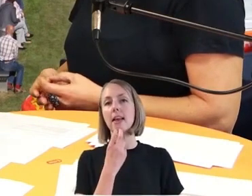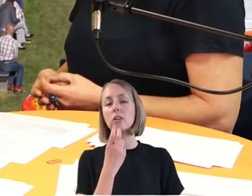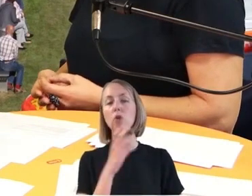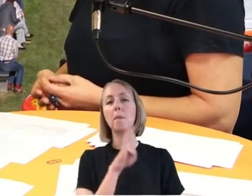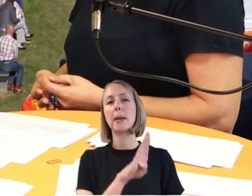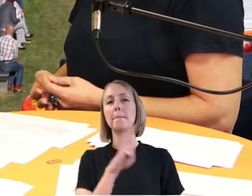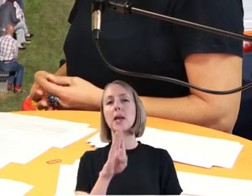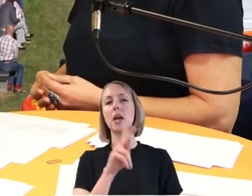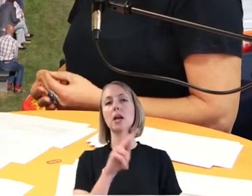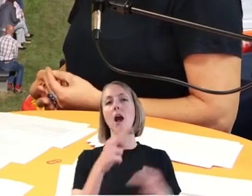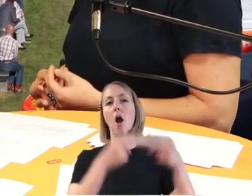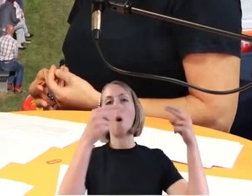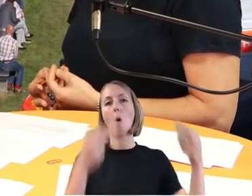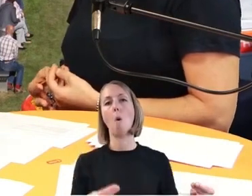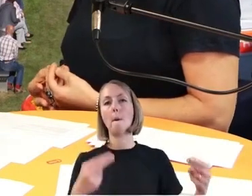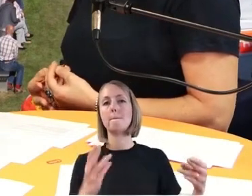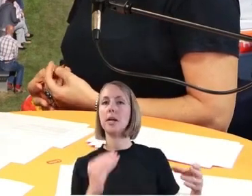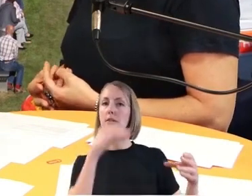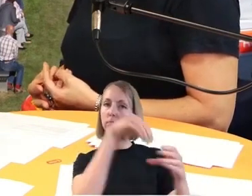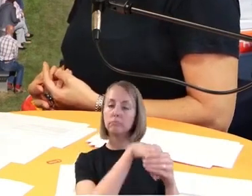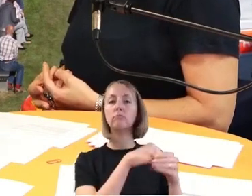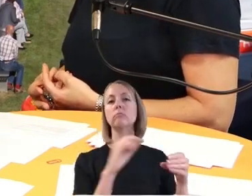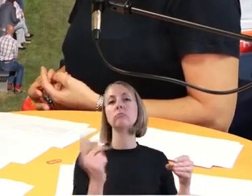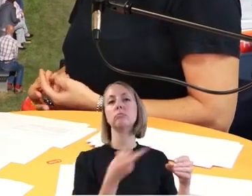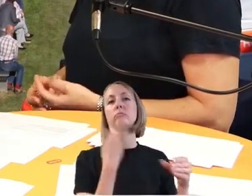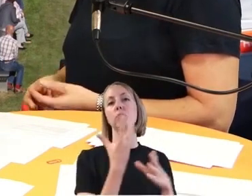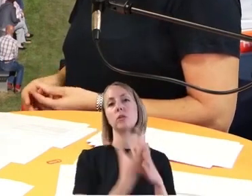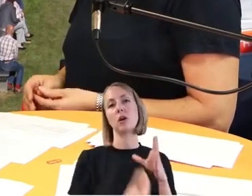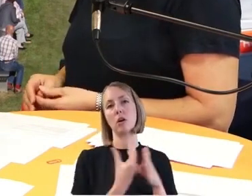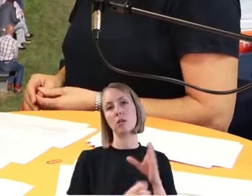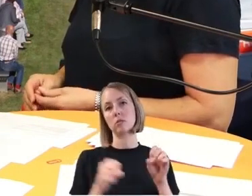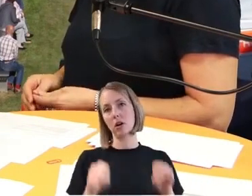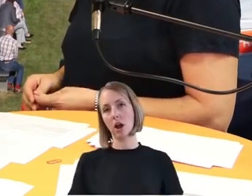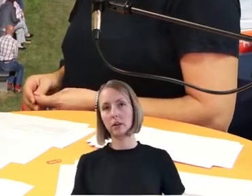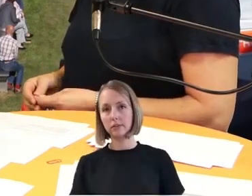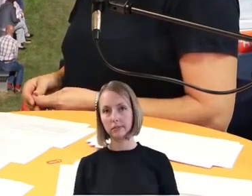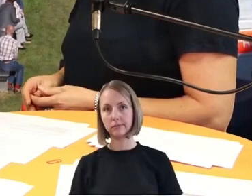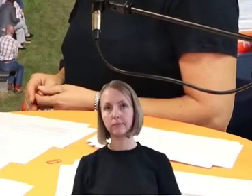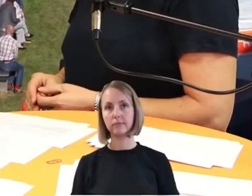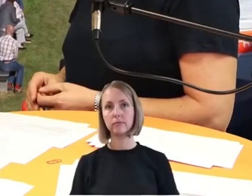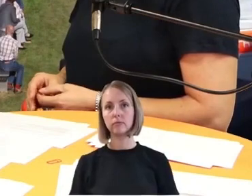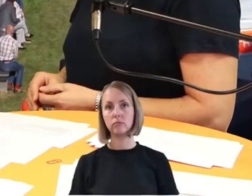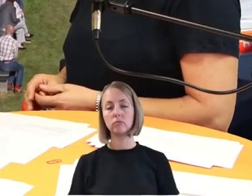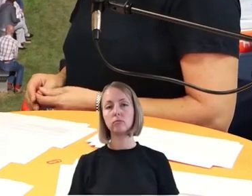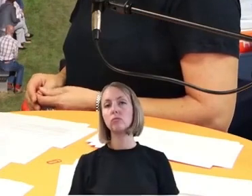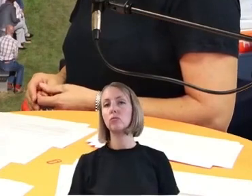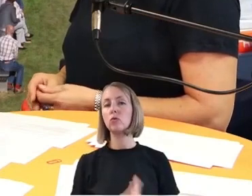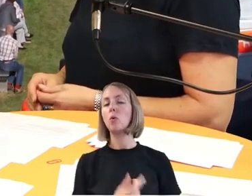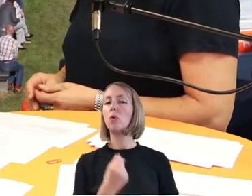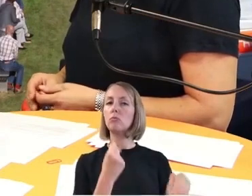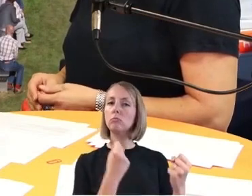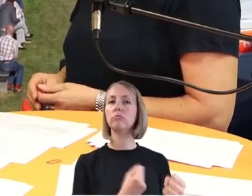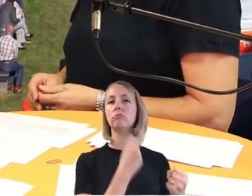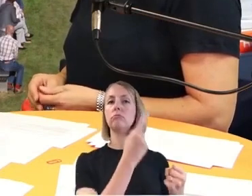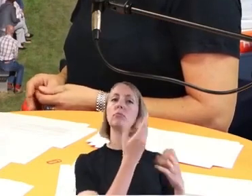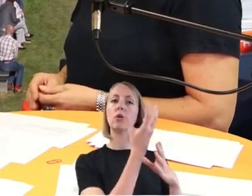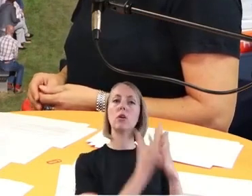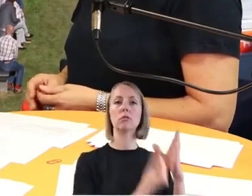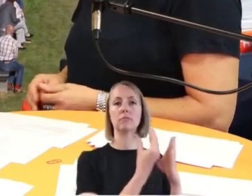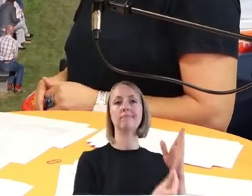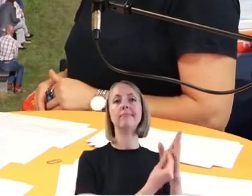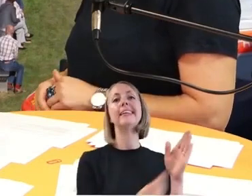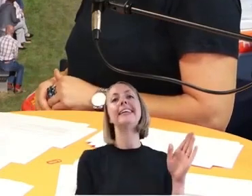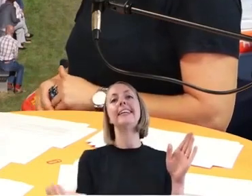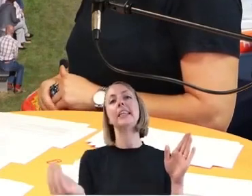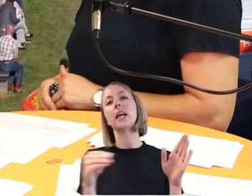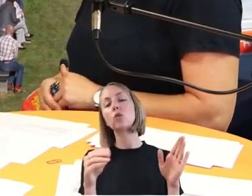BBK-Homepage zur Verfügung zu stellen. Das wird auch der hauptsächliche Vertreibungsweg oder Verbreitungsweg sein. Wir werden zusätzlich